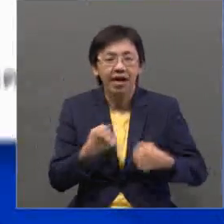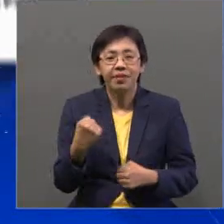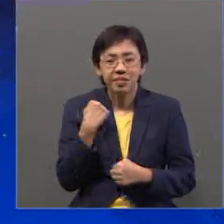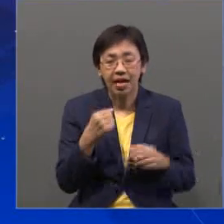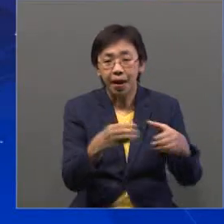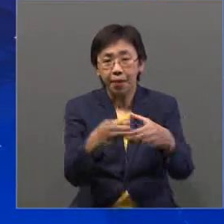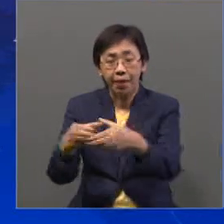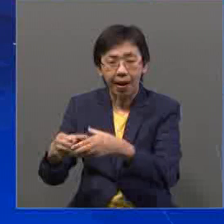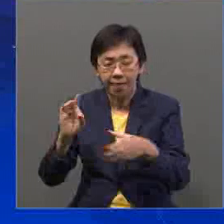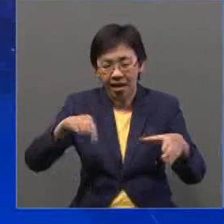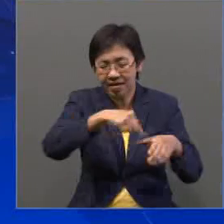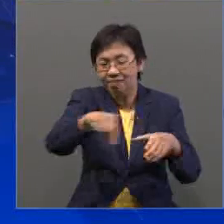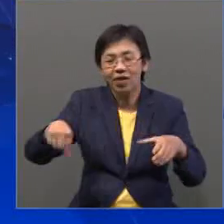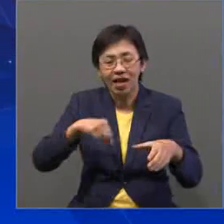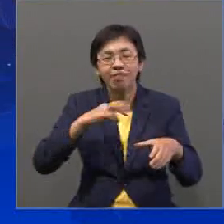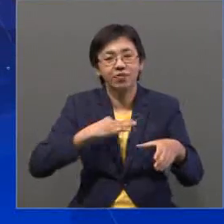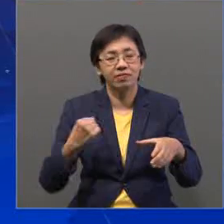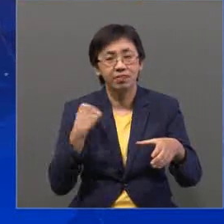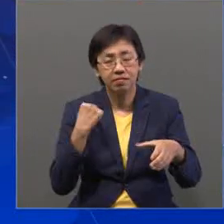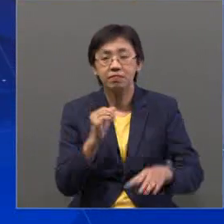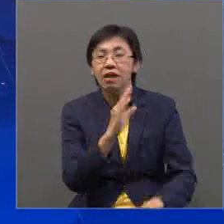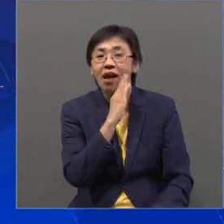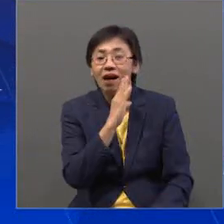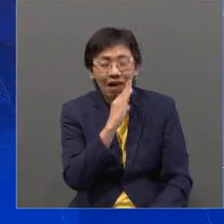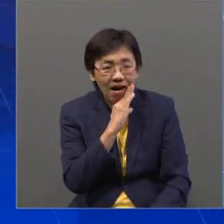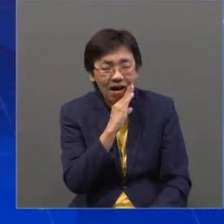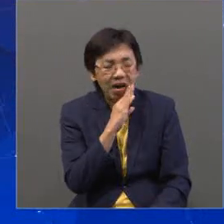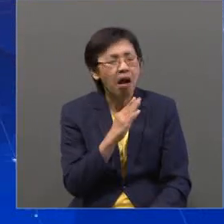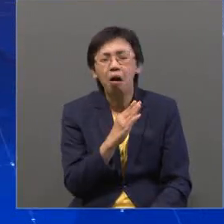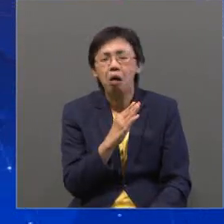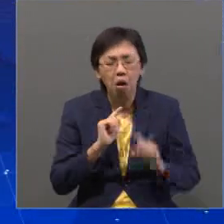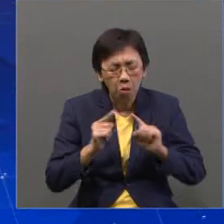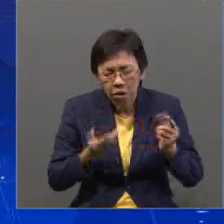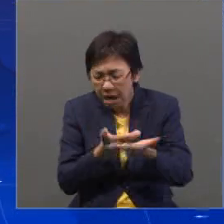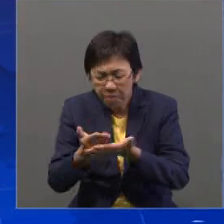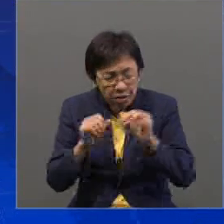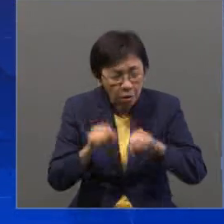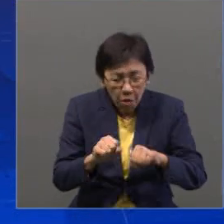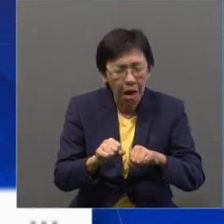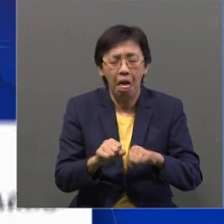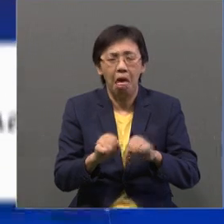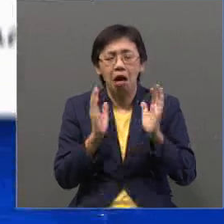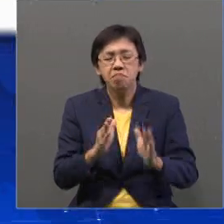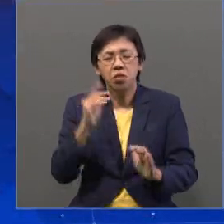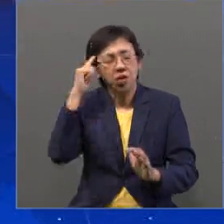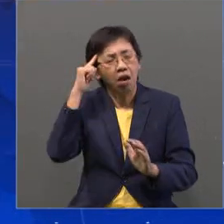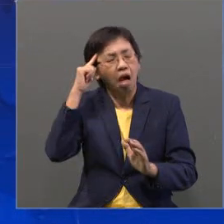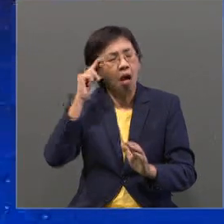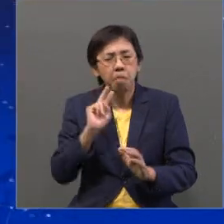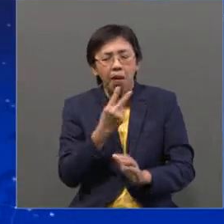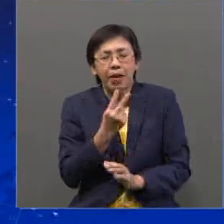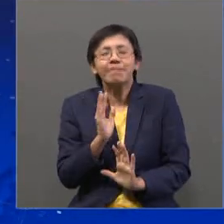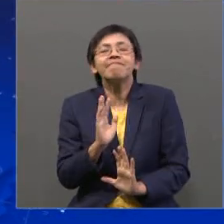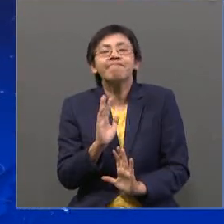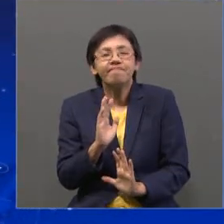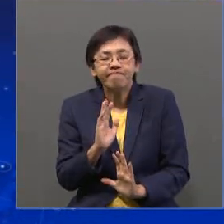8พรรคร่วมทุกคนอยู่เสมอถ้าสุดท้ายภารกิจต้องล้มเหลวเพราะถูกหักหลังจริงๆก็ยังดีกว่าการล้มเหลวเพราะ